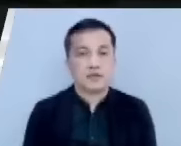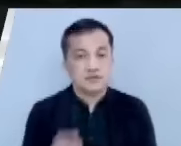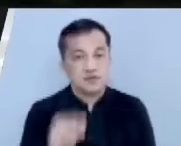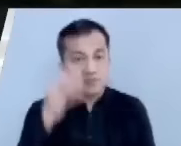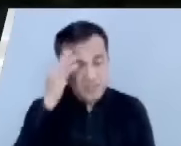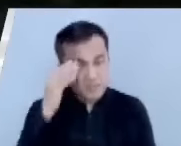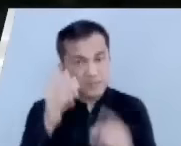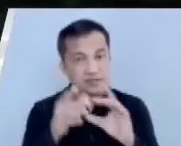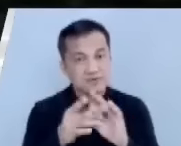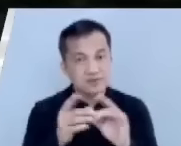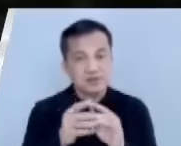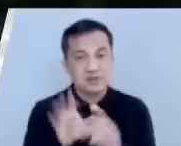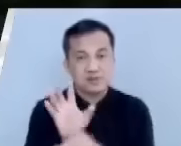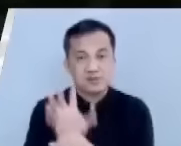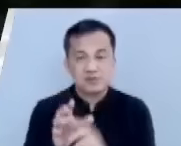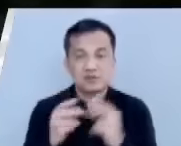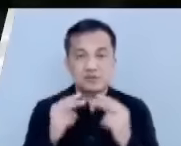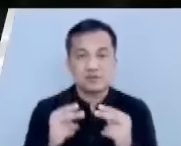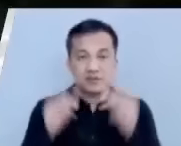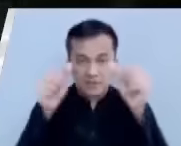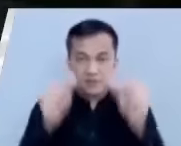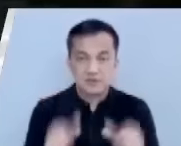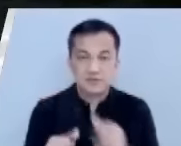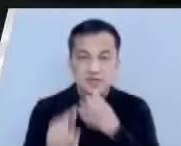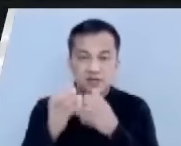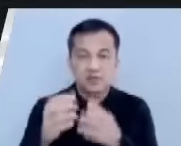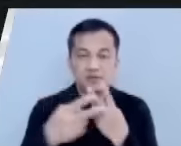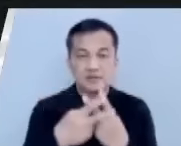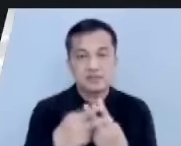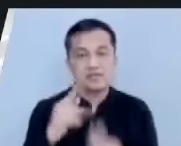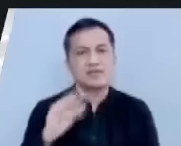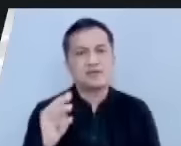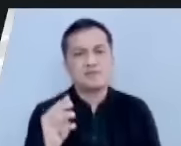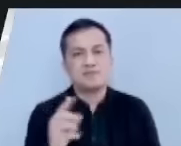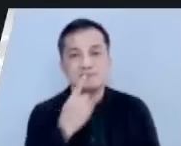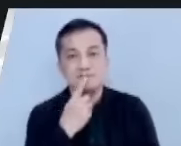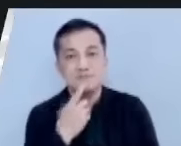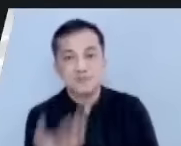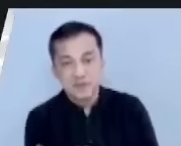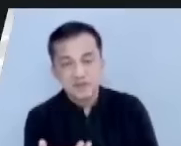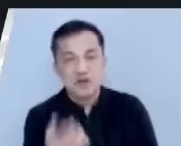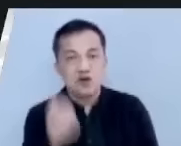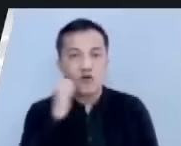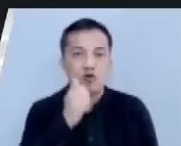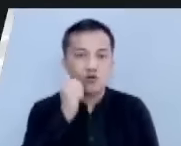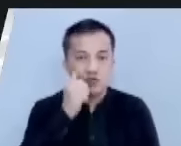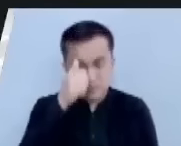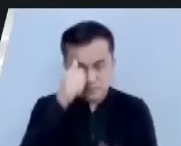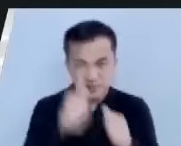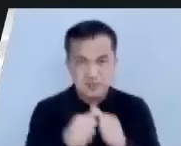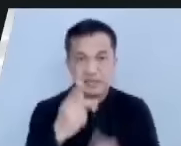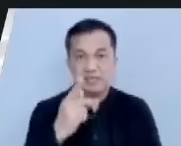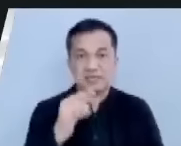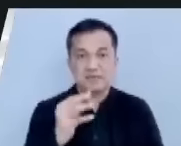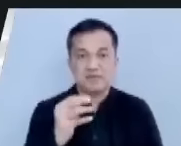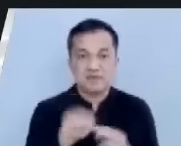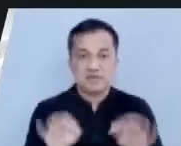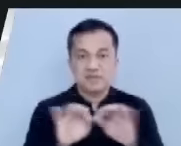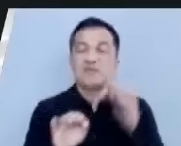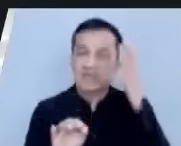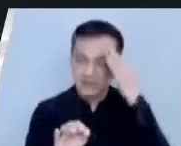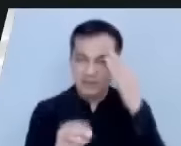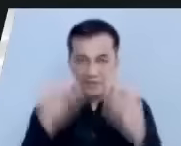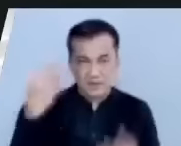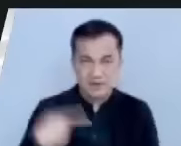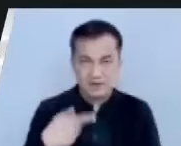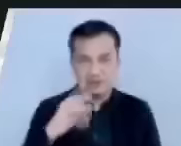balita, i-post o i-comment lang hashtag Kuya Kim. Ano na? Laging tandaan, kimportante ang may alam. Ako po si Kuya Kim at sagot ko